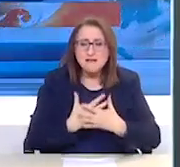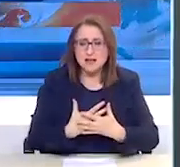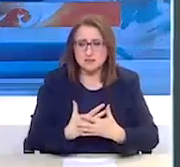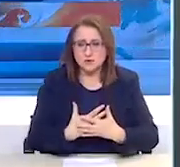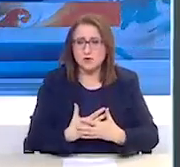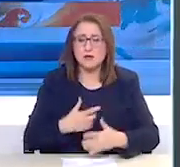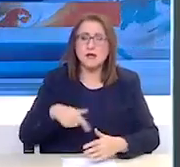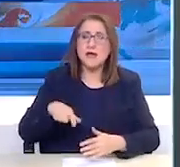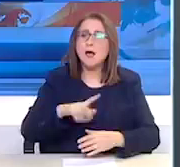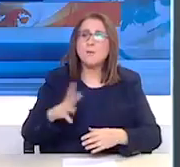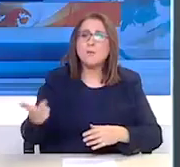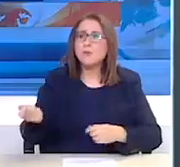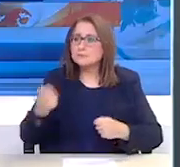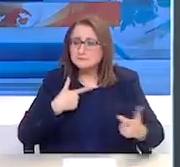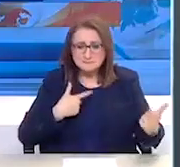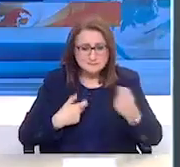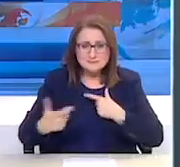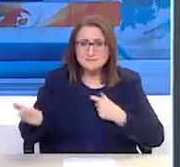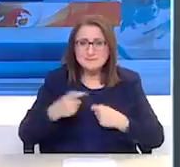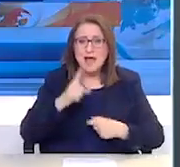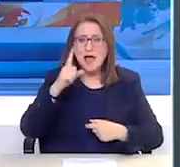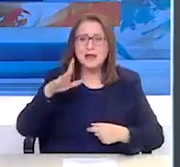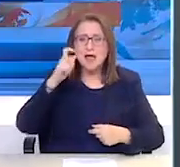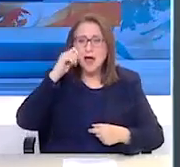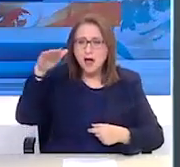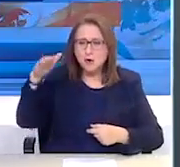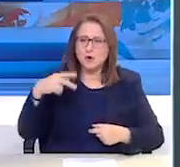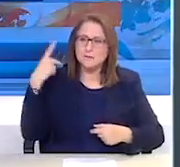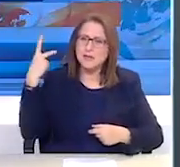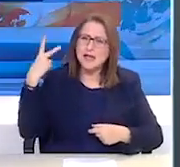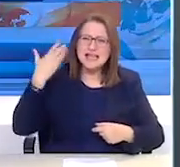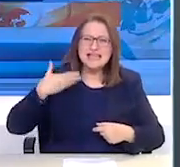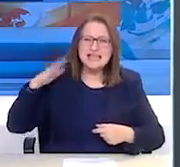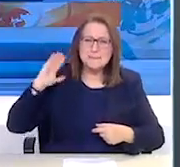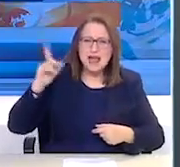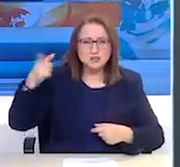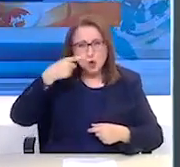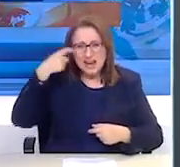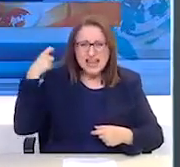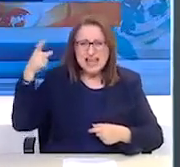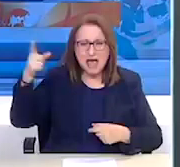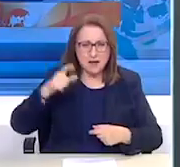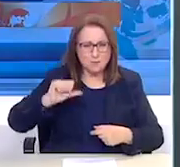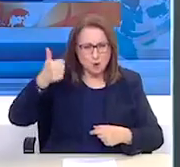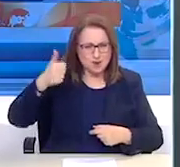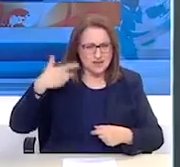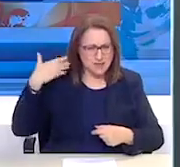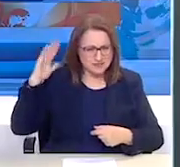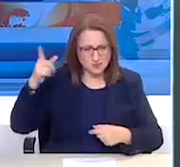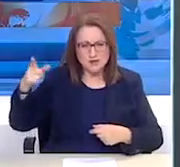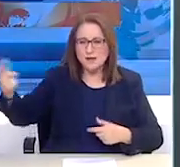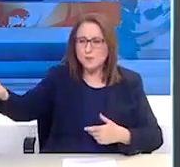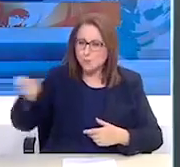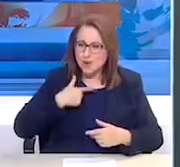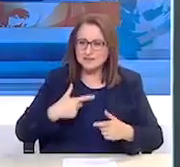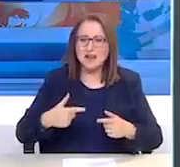επιδημίας, όπως το γράμμα που πήρα από το Σταύρο, ένα παιδί γυμνασίου με πολύ χιούμορ από το πρώτο γυμνάσιο Νίκαιας, που με έστειλε ένα χαρούμενο πρωταπριλιάτικο